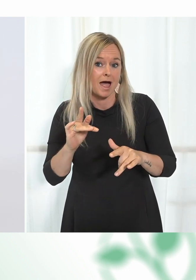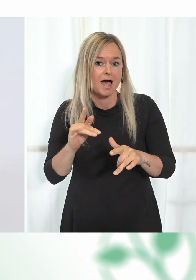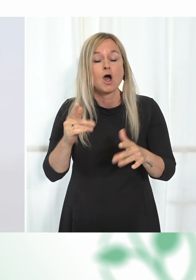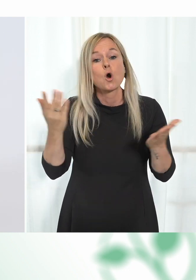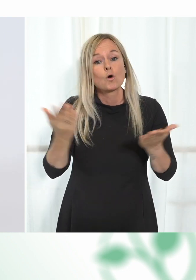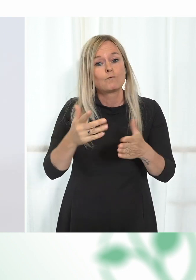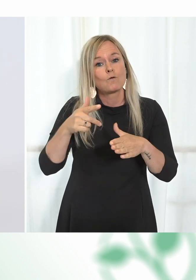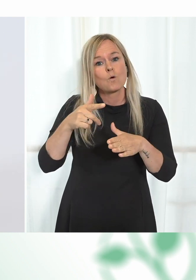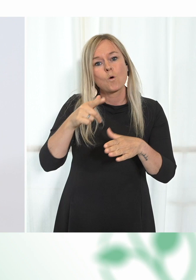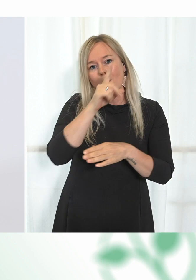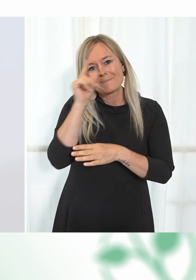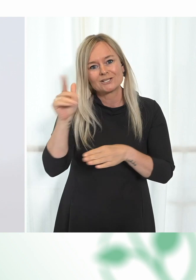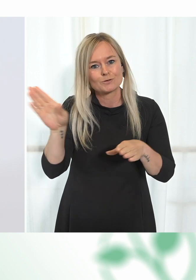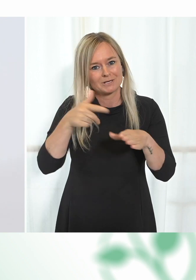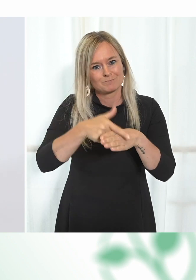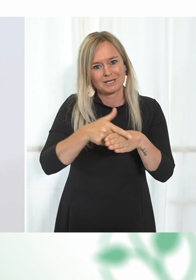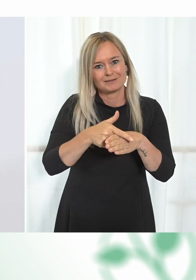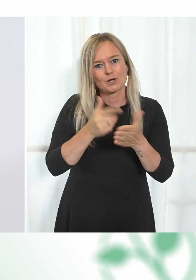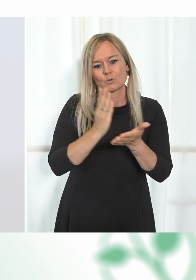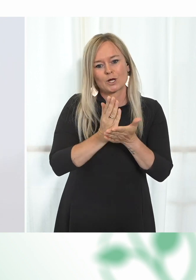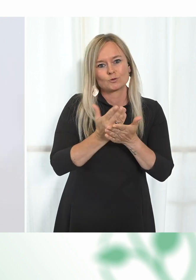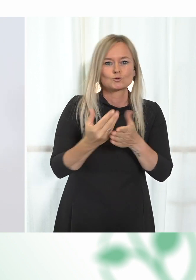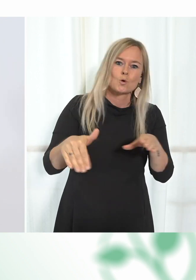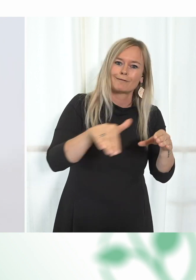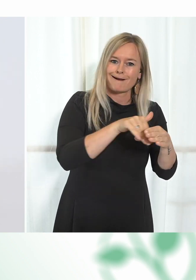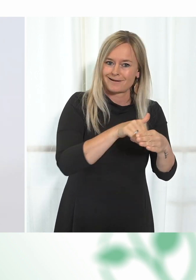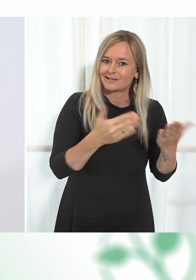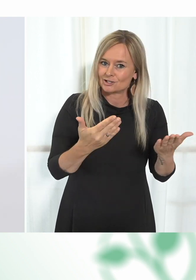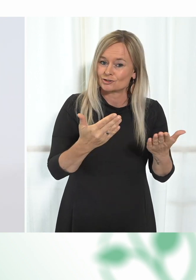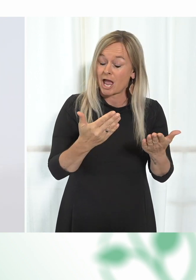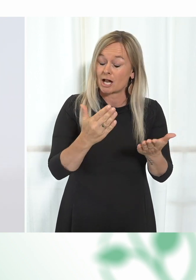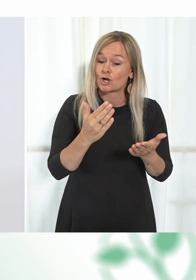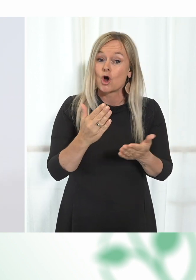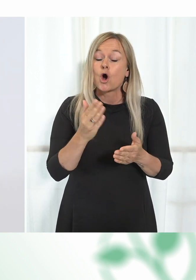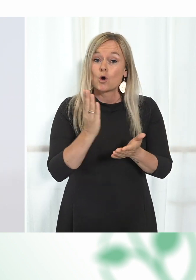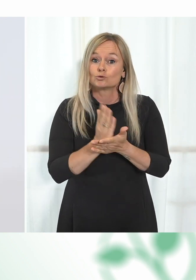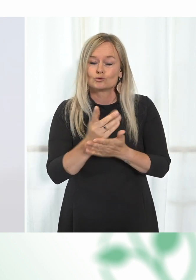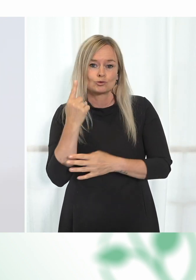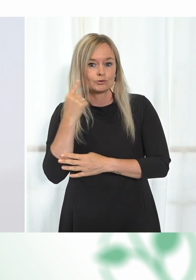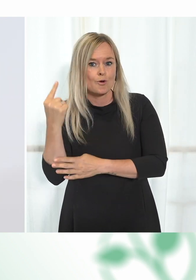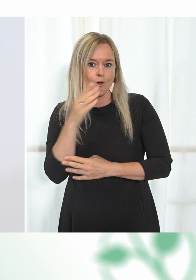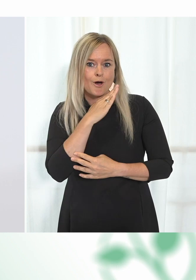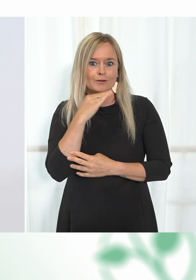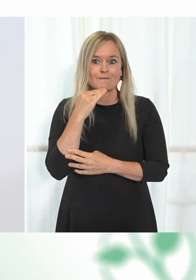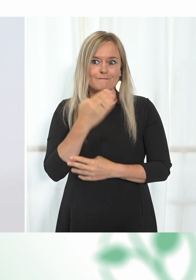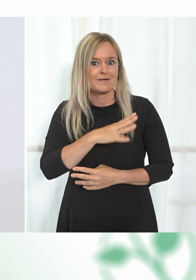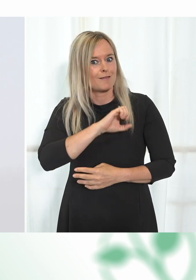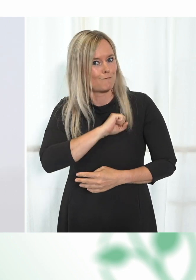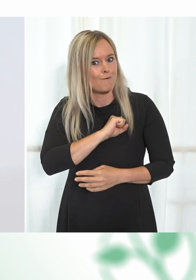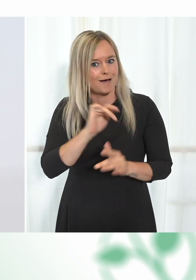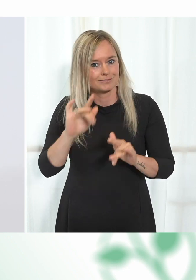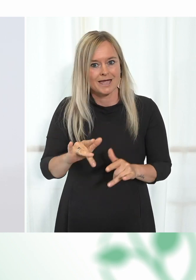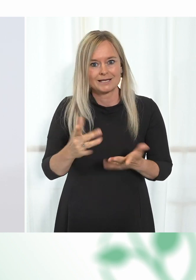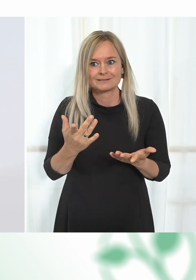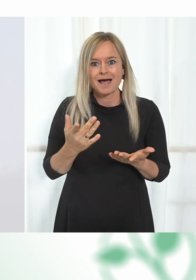Unternehmen inkludiert sind. Und Sie haben es schon gehört, ganz, ganz viele Vorteile. Aber vor allem, wenn man händeringend nach Mitarbeiterinnen und Mitarbeitern sucht,